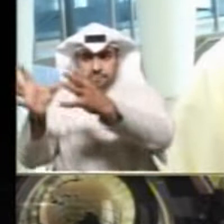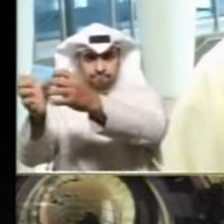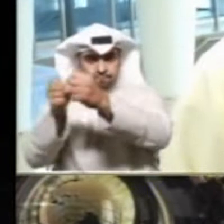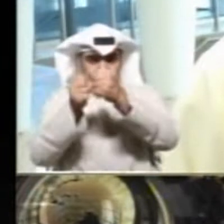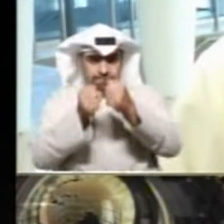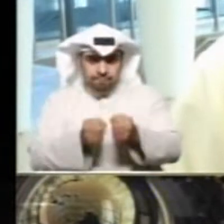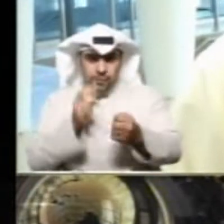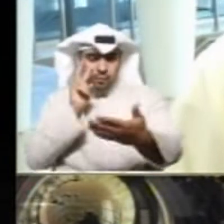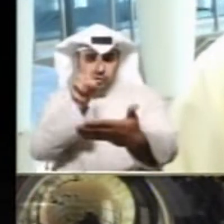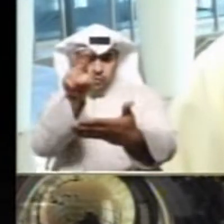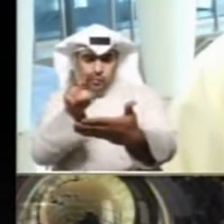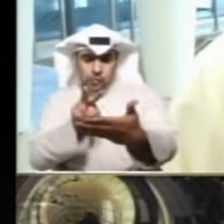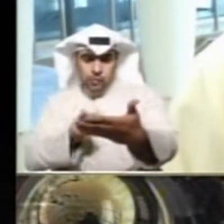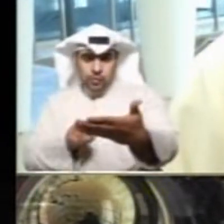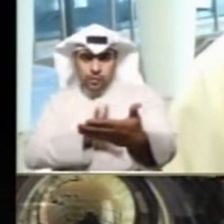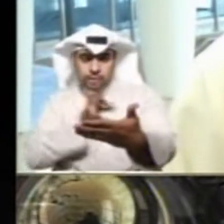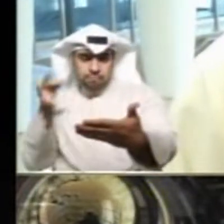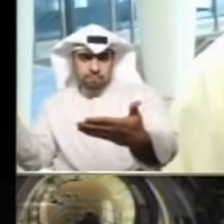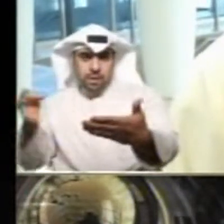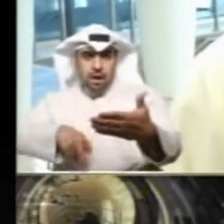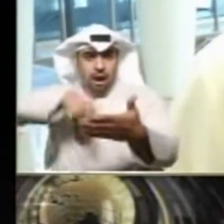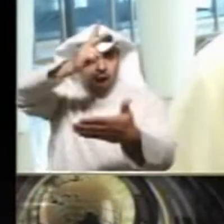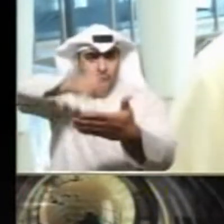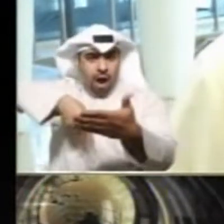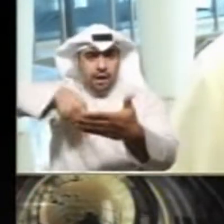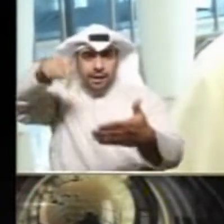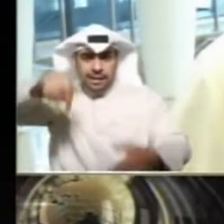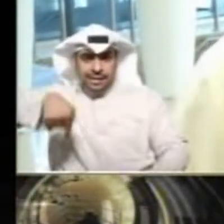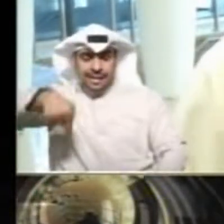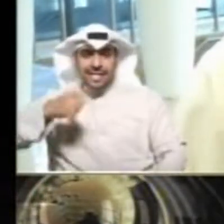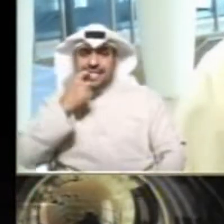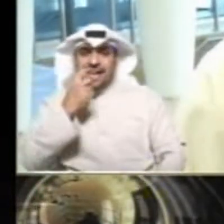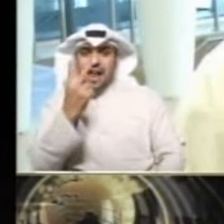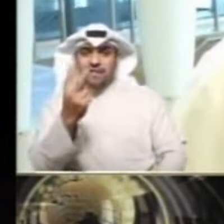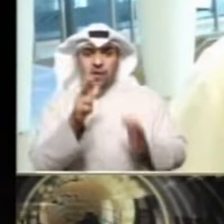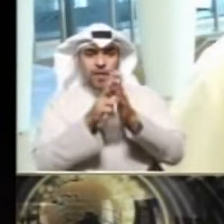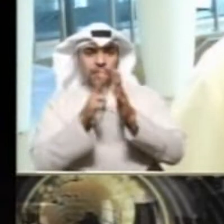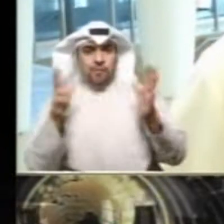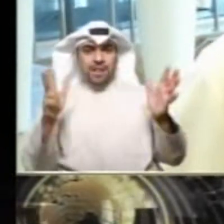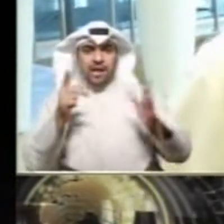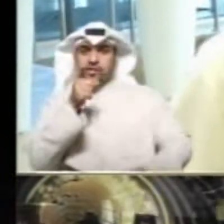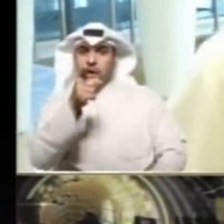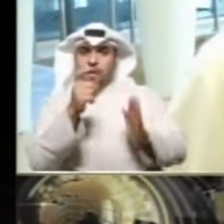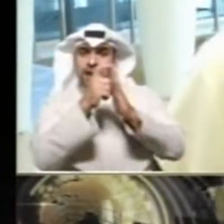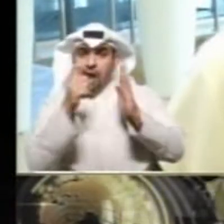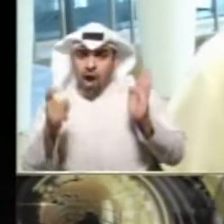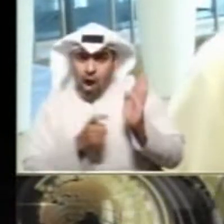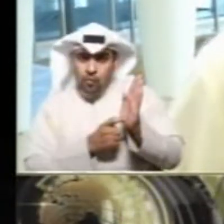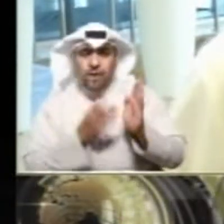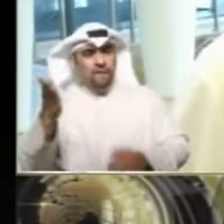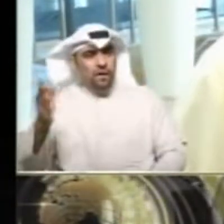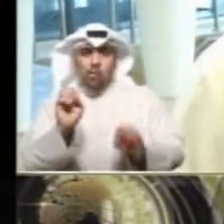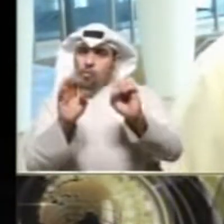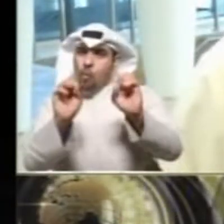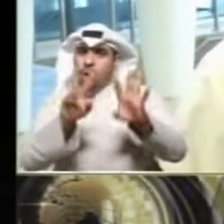قراره في دور عقد هذا، وهذا قانون من ضمن صراحه قوانين كثيره قاعد نعمل عليها